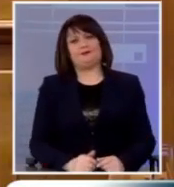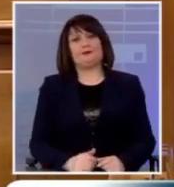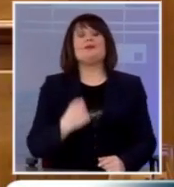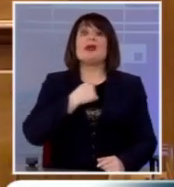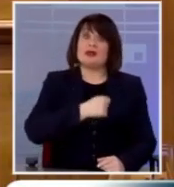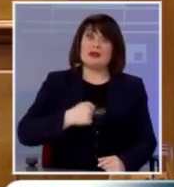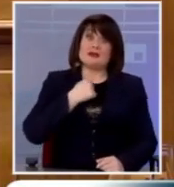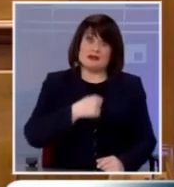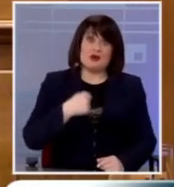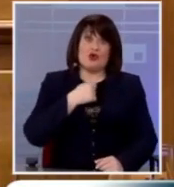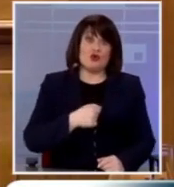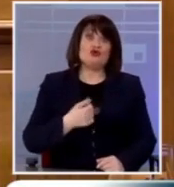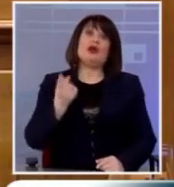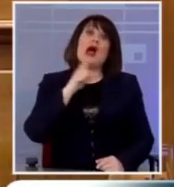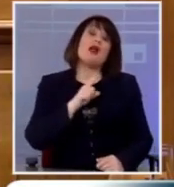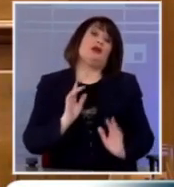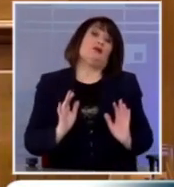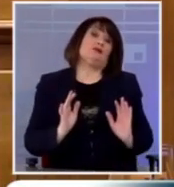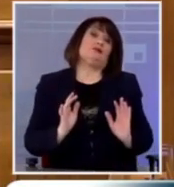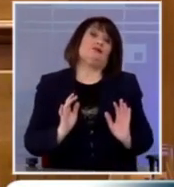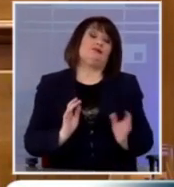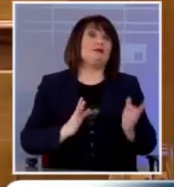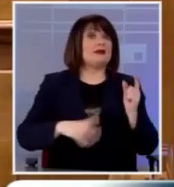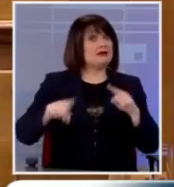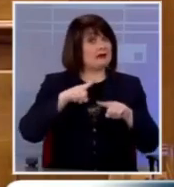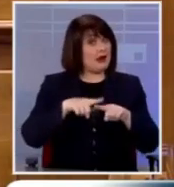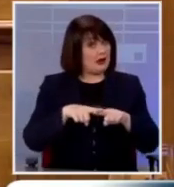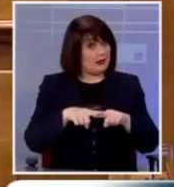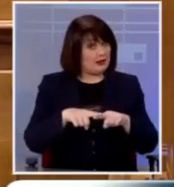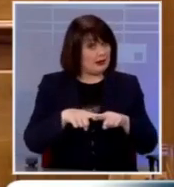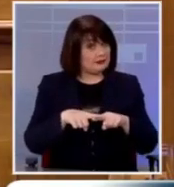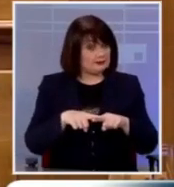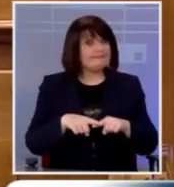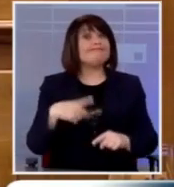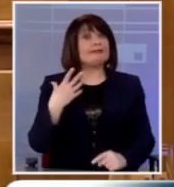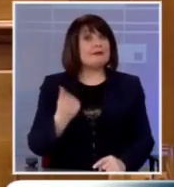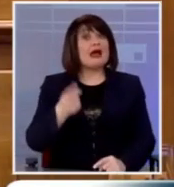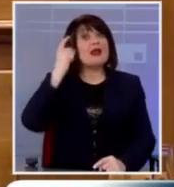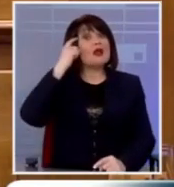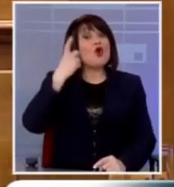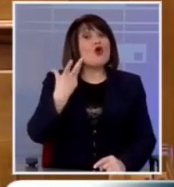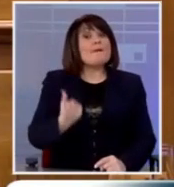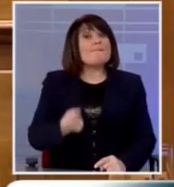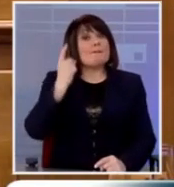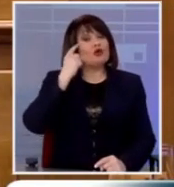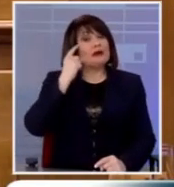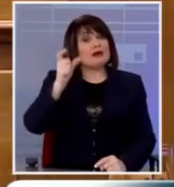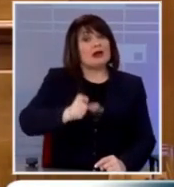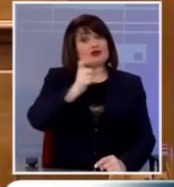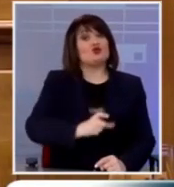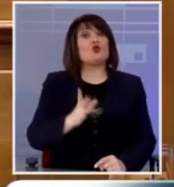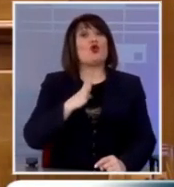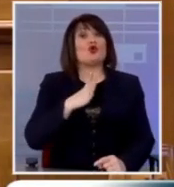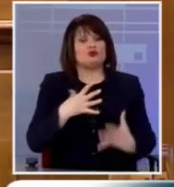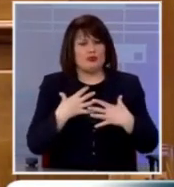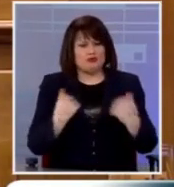Δυστυχώς, σε άλλες κατευθύνσεις. Στην Ελλάδα, όμως, υπάρχει η οριμότητα η λαϊκή, η οργή να